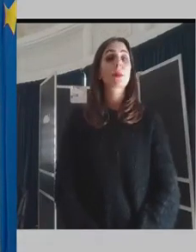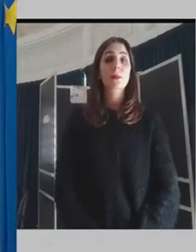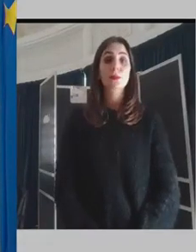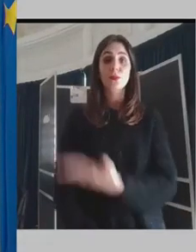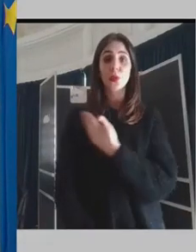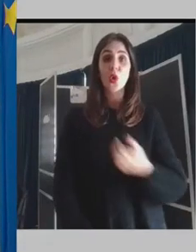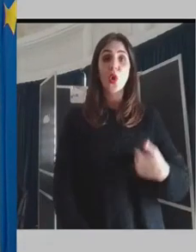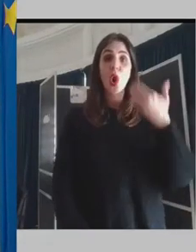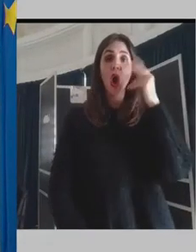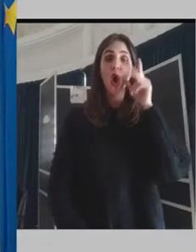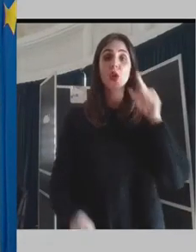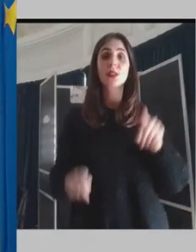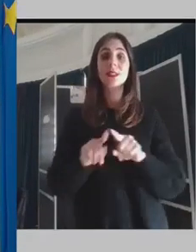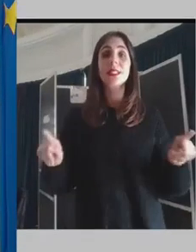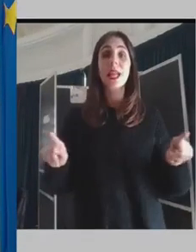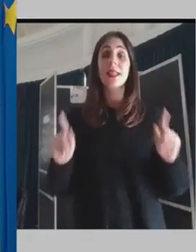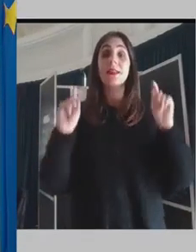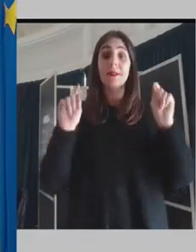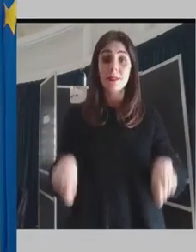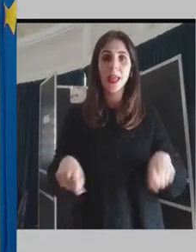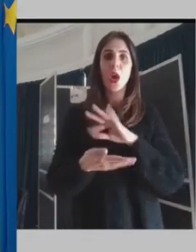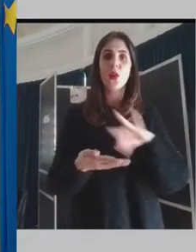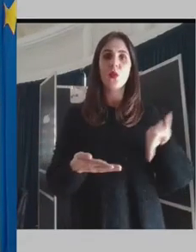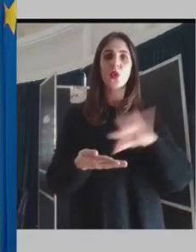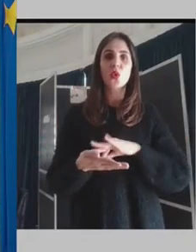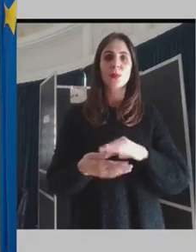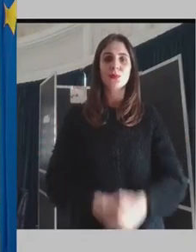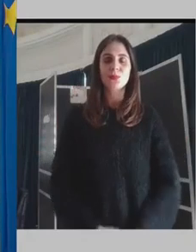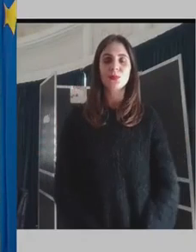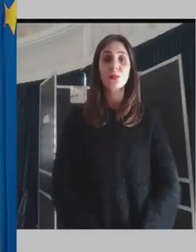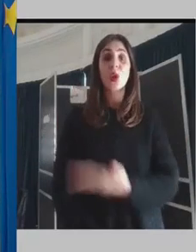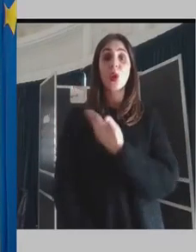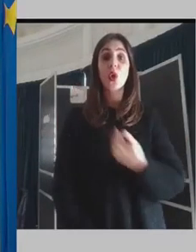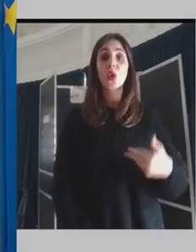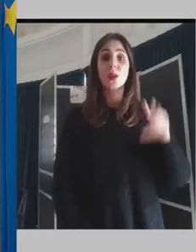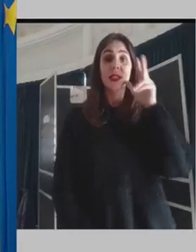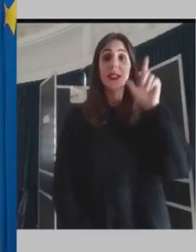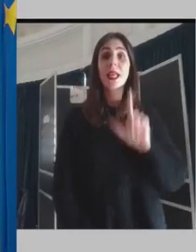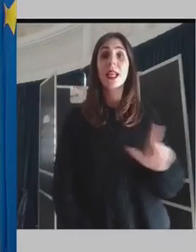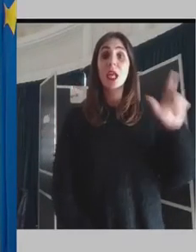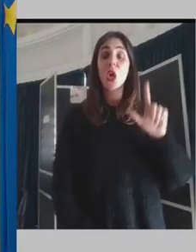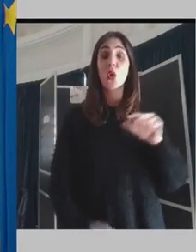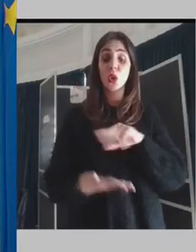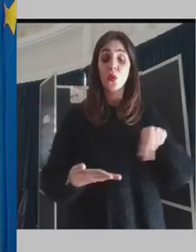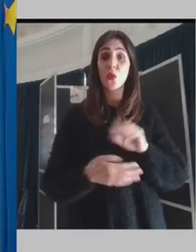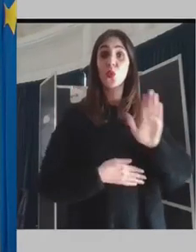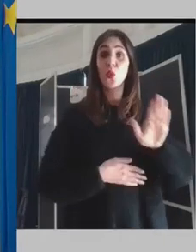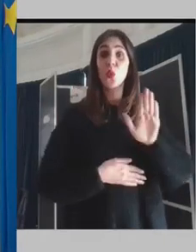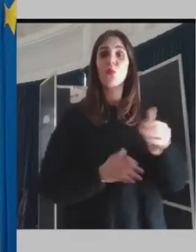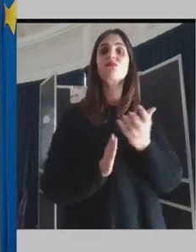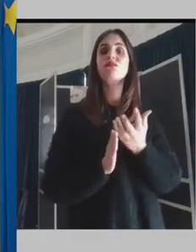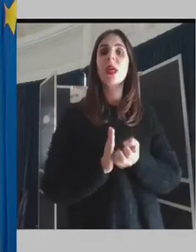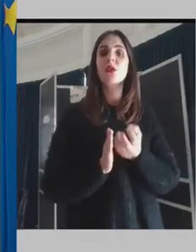Consiglieri, prego, potete votare. Consigliere Alleori, se mi sente, il suo voto è stato registrato